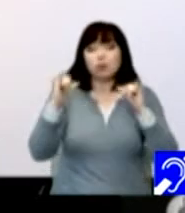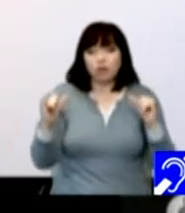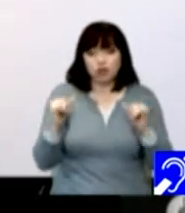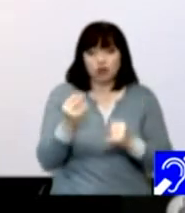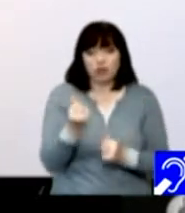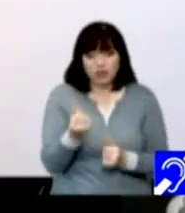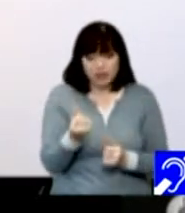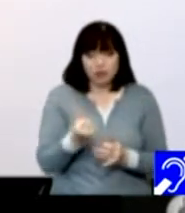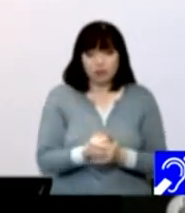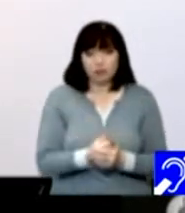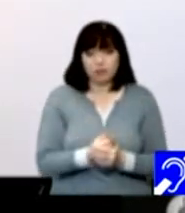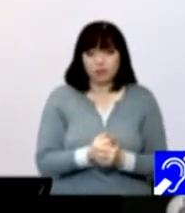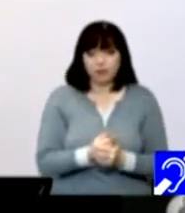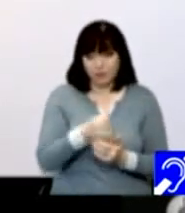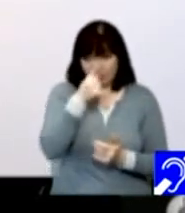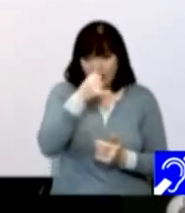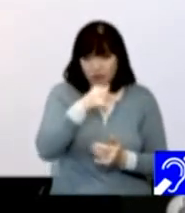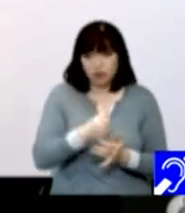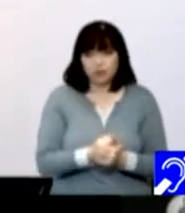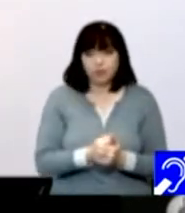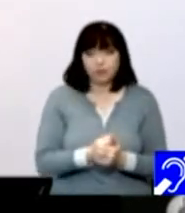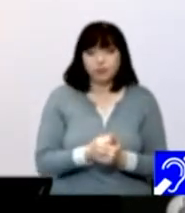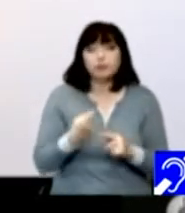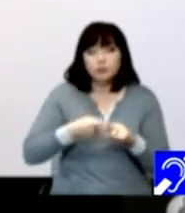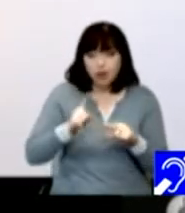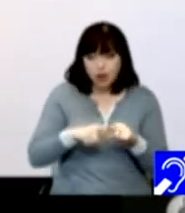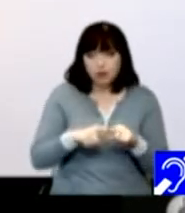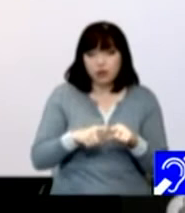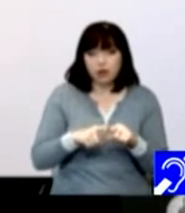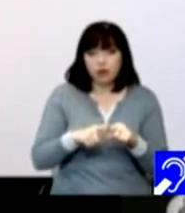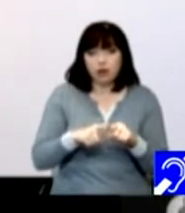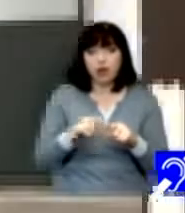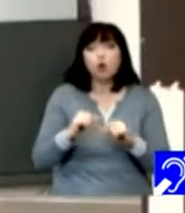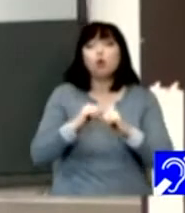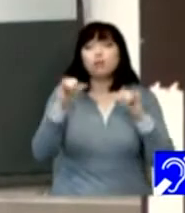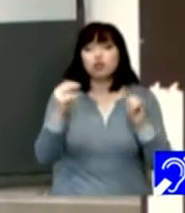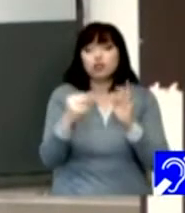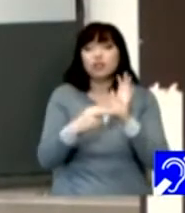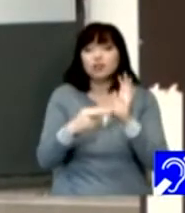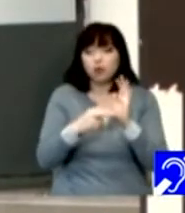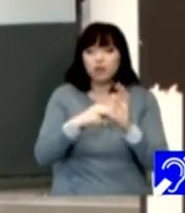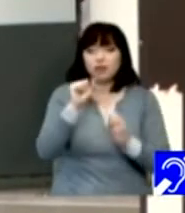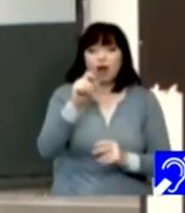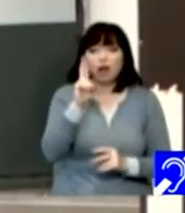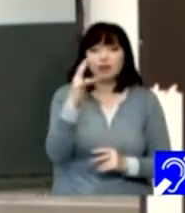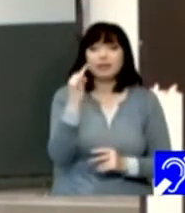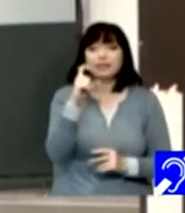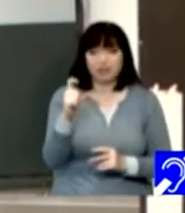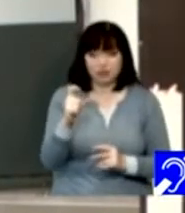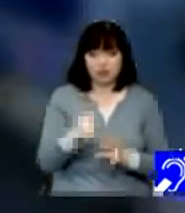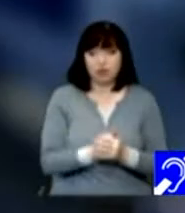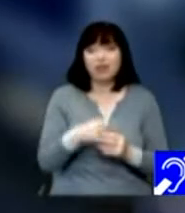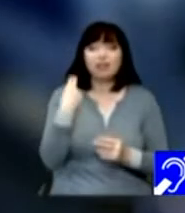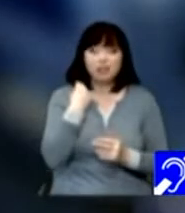care a avut loc la benzină se datorează creșterii accizelor. Pe termen mediu sunt presiuni mai mari